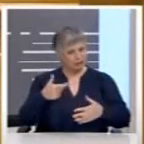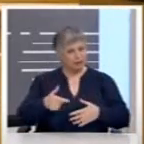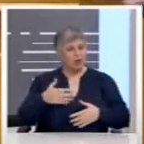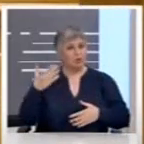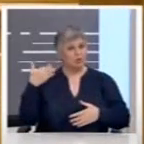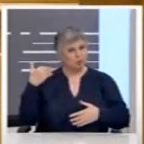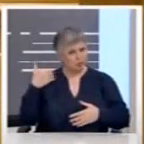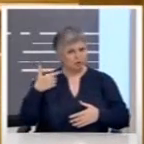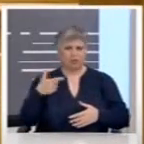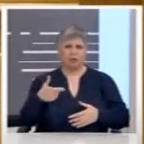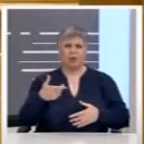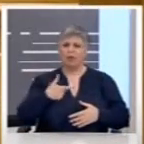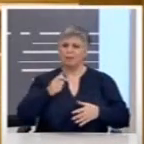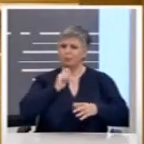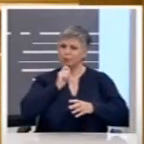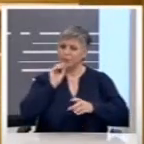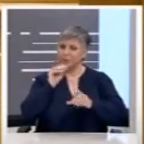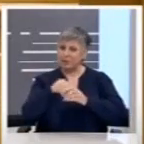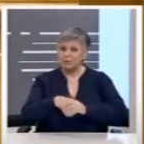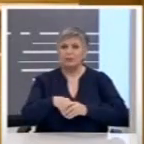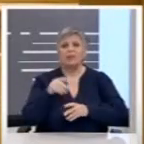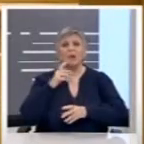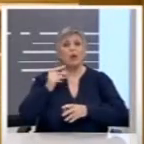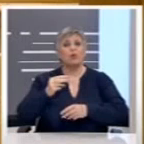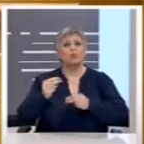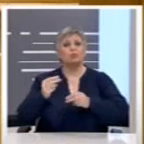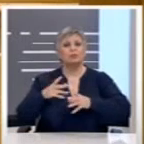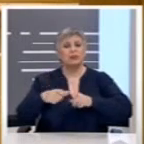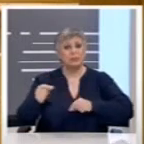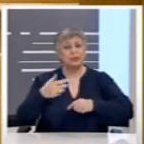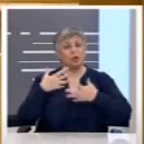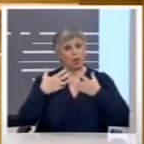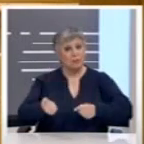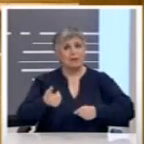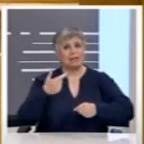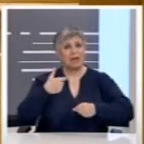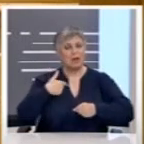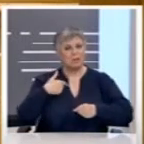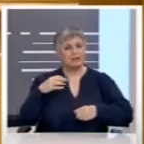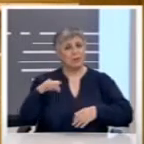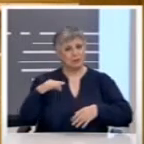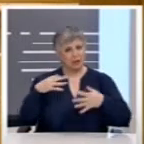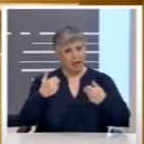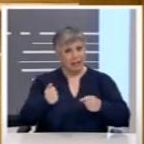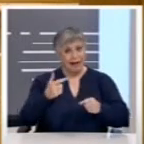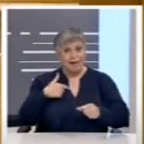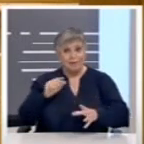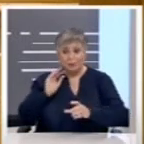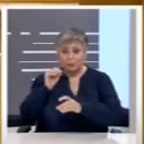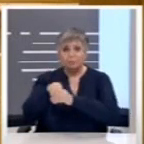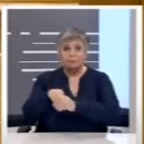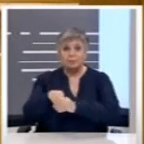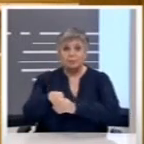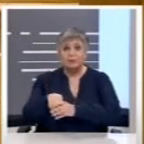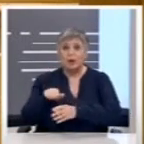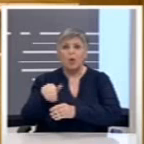και εξαιτίας, πιο σωστά, του Κυπριακού. Η Ελλάδα δεν δικαιούται να παρεμβαίνει στα εσωτερικά της Κύπρου. Και όποτε το